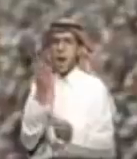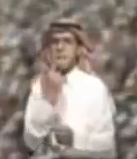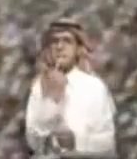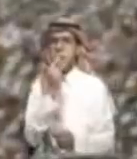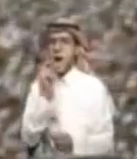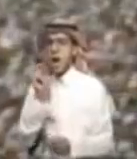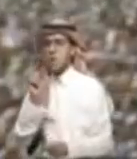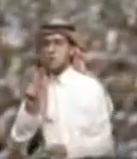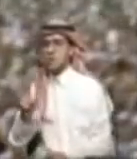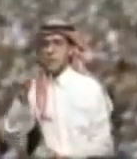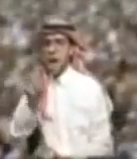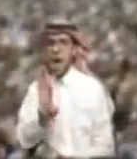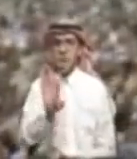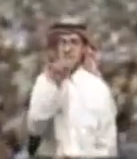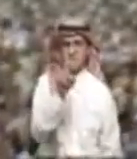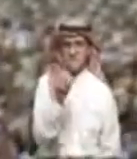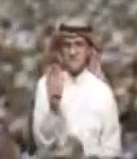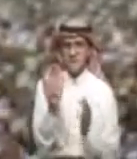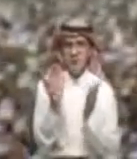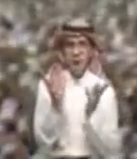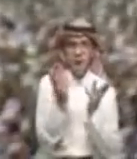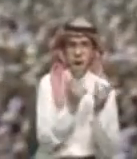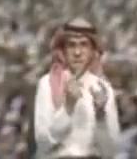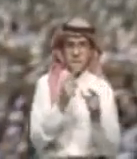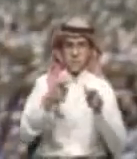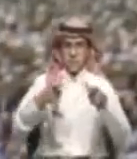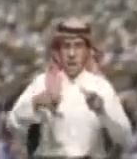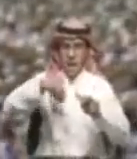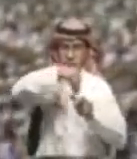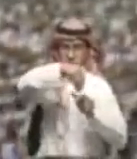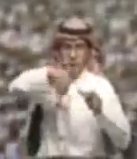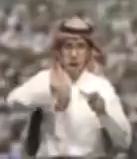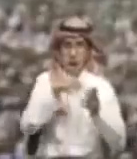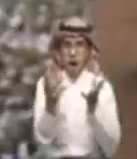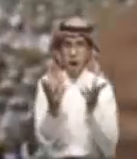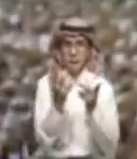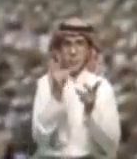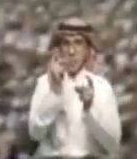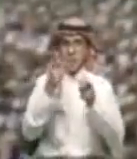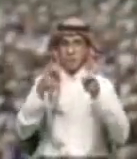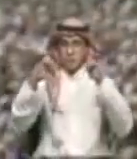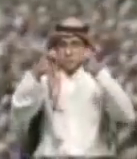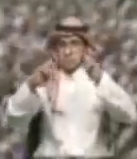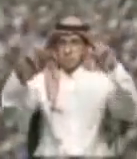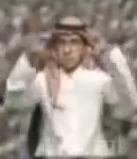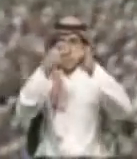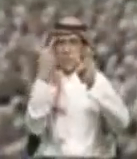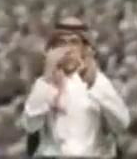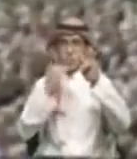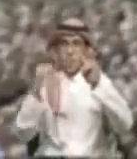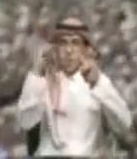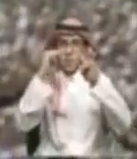107,000 حاج داخل صحن المطاف، كذلك صحن الأدوار الأخرى الخاصة بالطواف